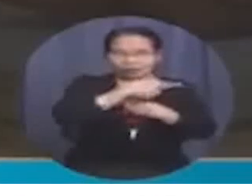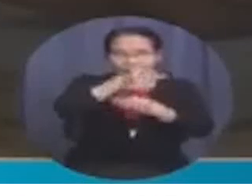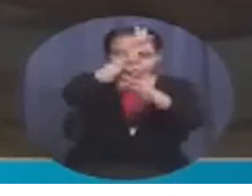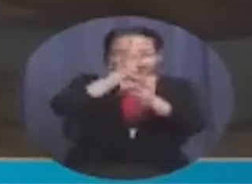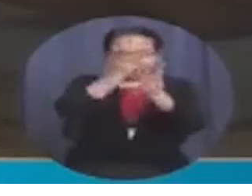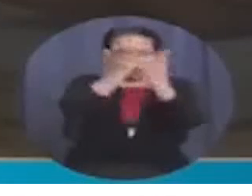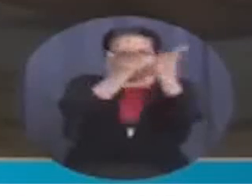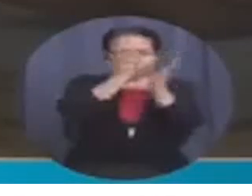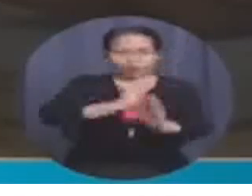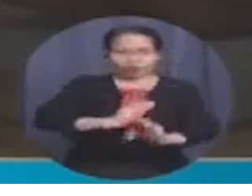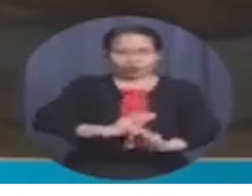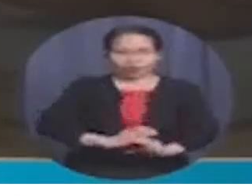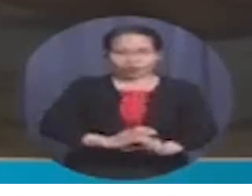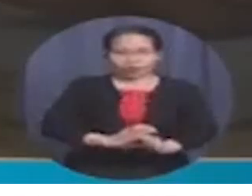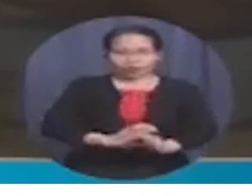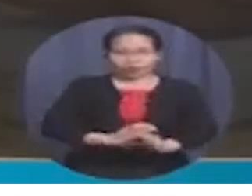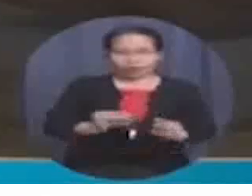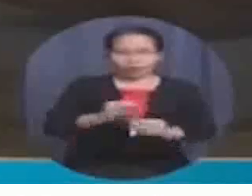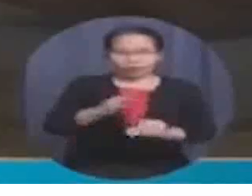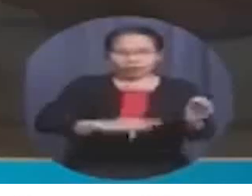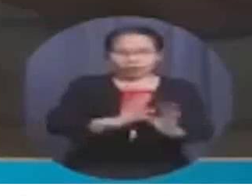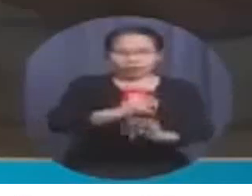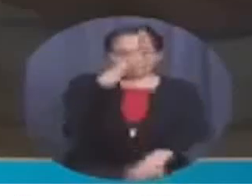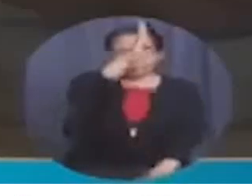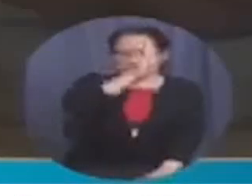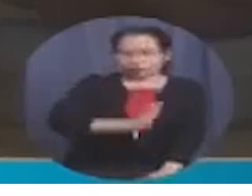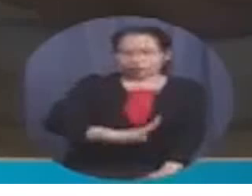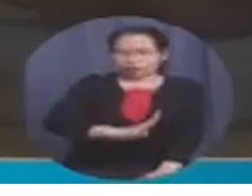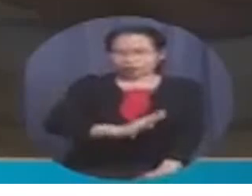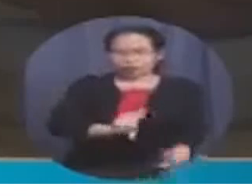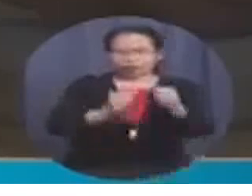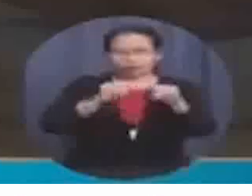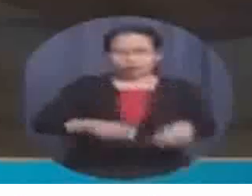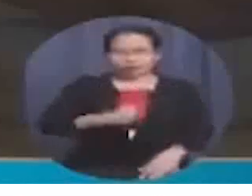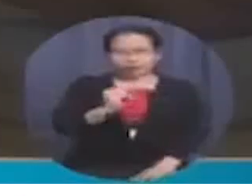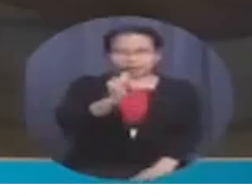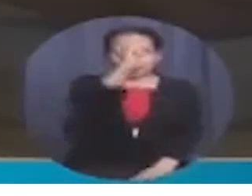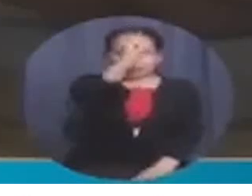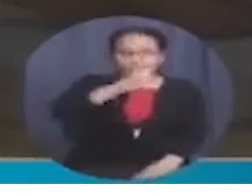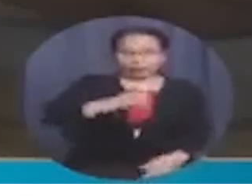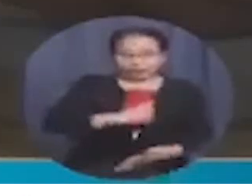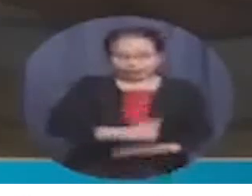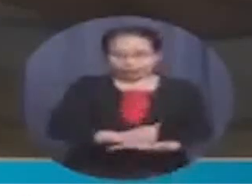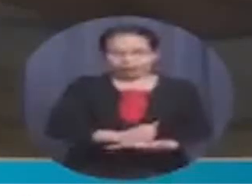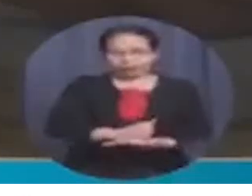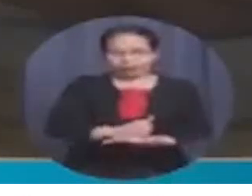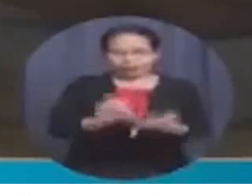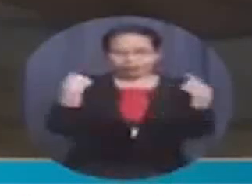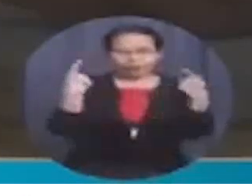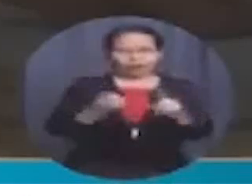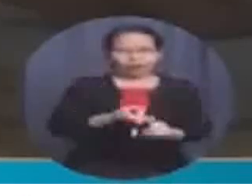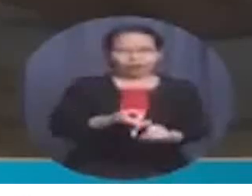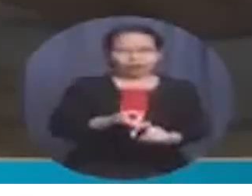and served the creature more than the creator who is blessed forever. Amen. Sabi sa